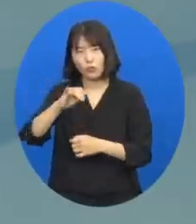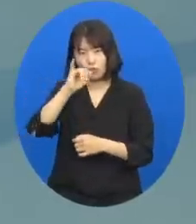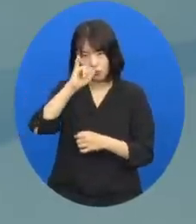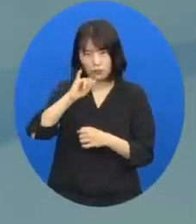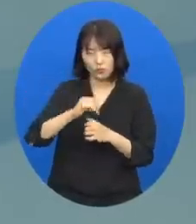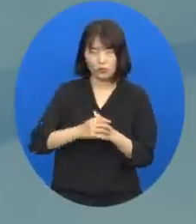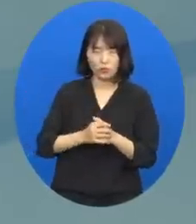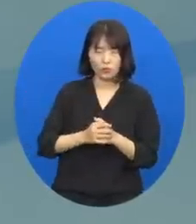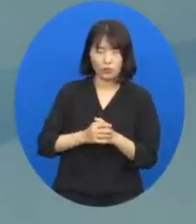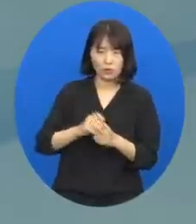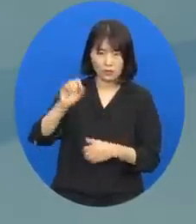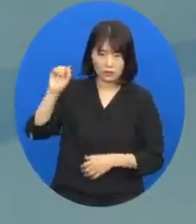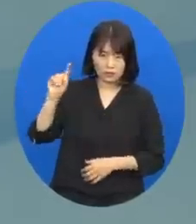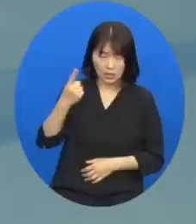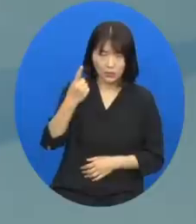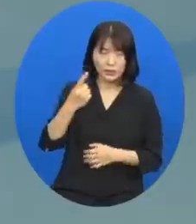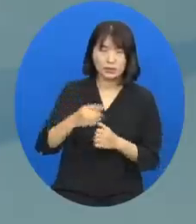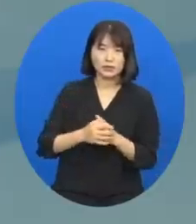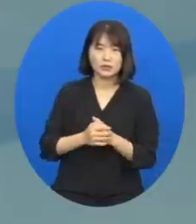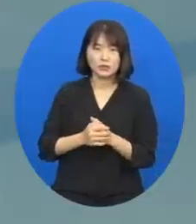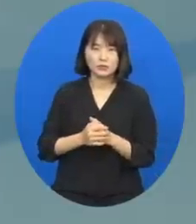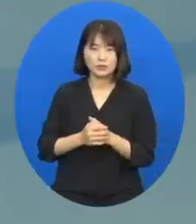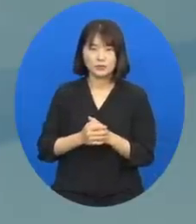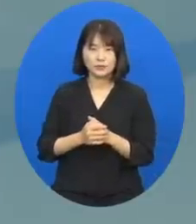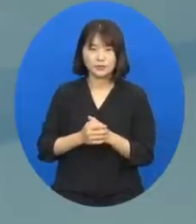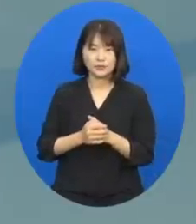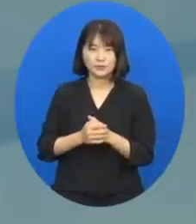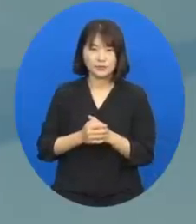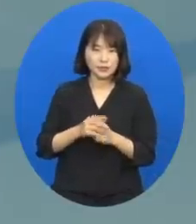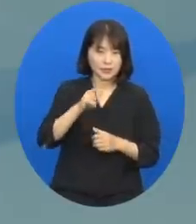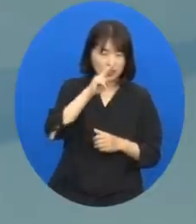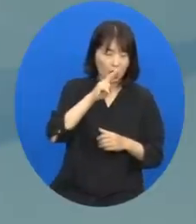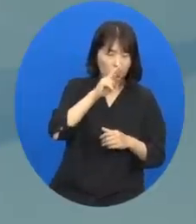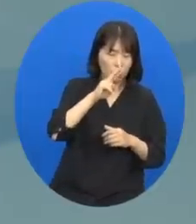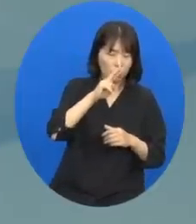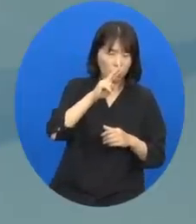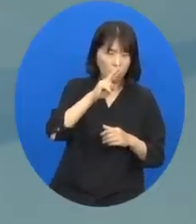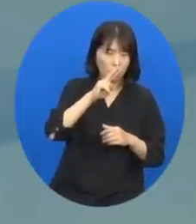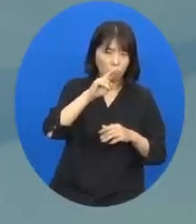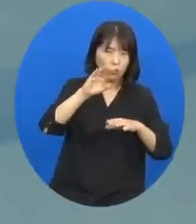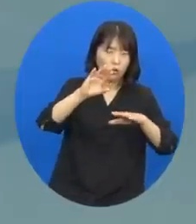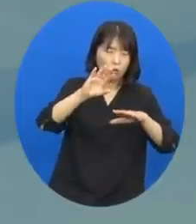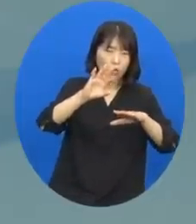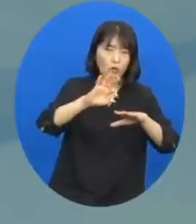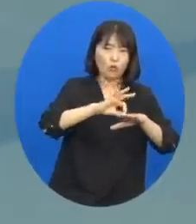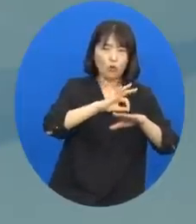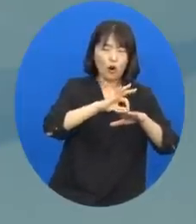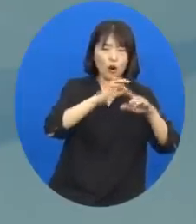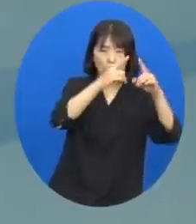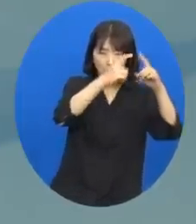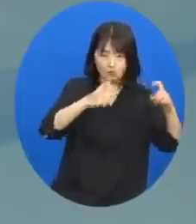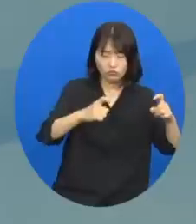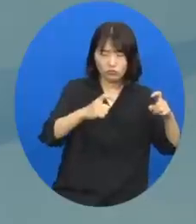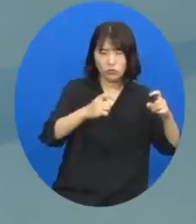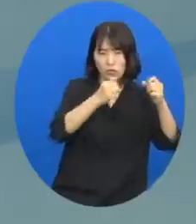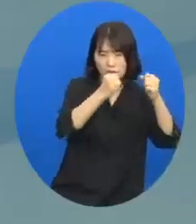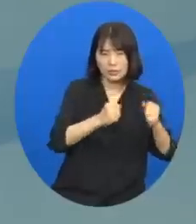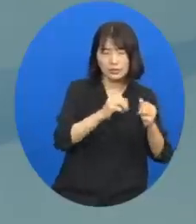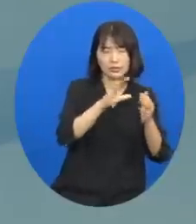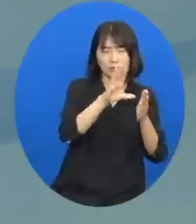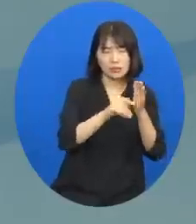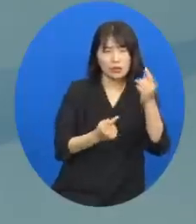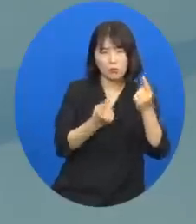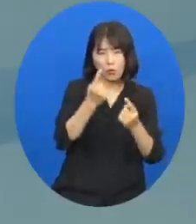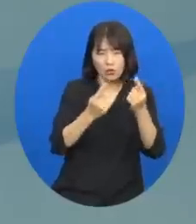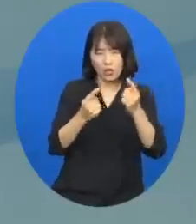다윗은 베들레헴에 들판 있을때가 4월 왕의 궁정 있을 때보다 훨씬 더 좋았다는 거예요 양일 스킨은 일에 4월에